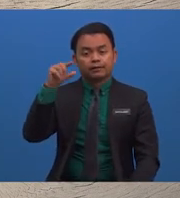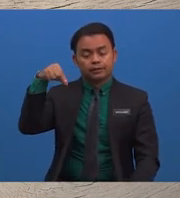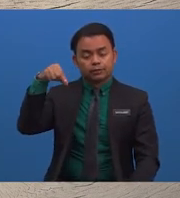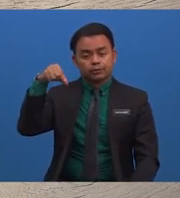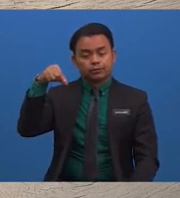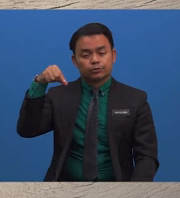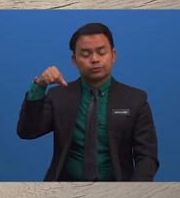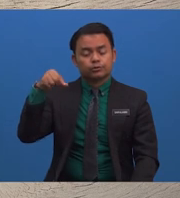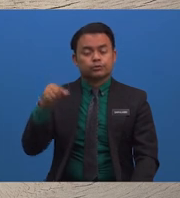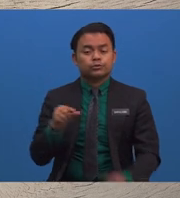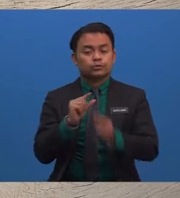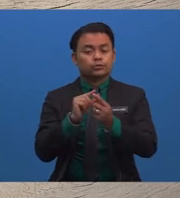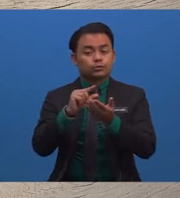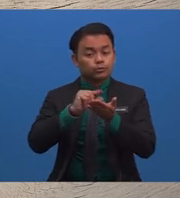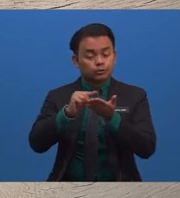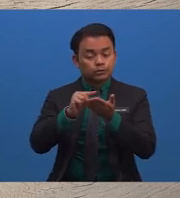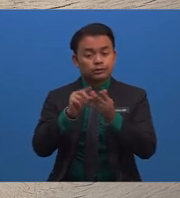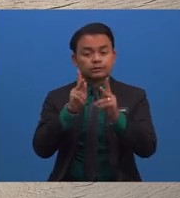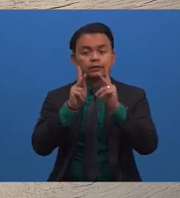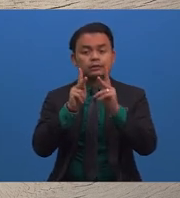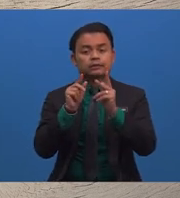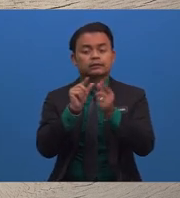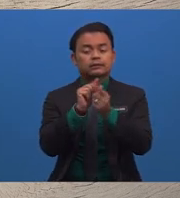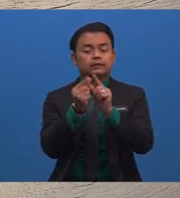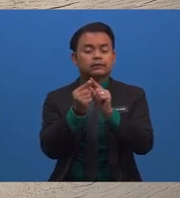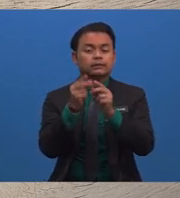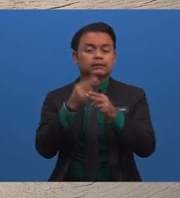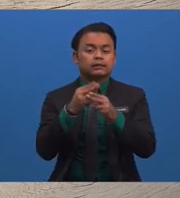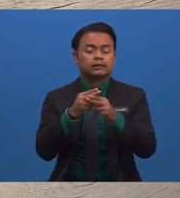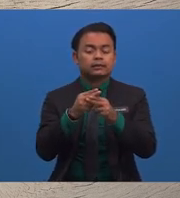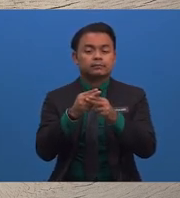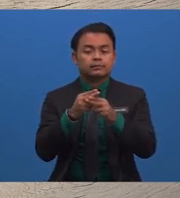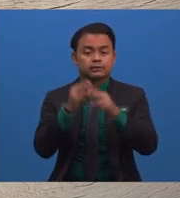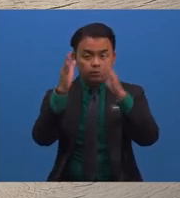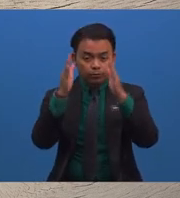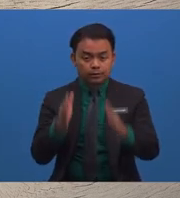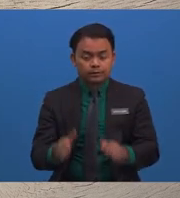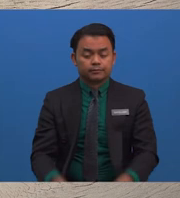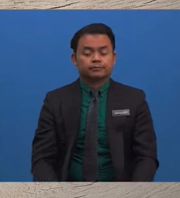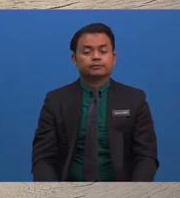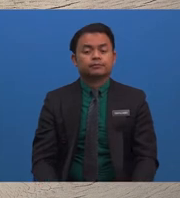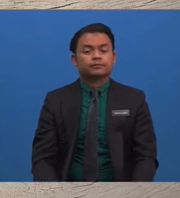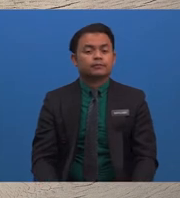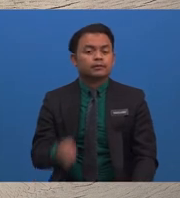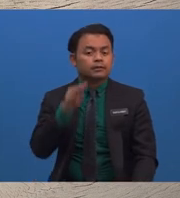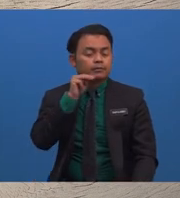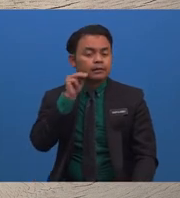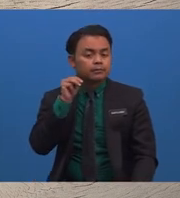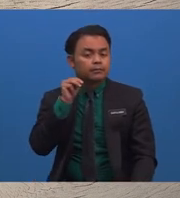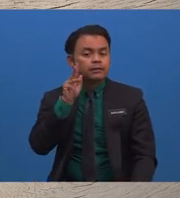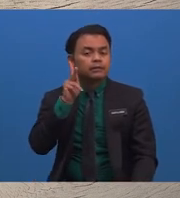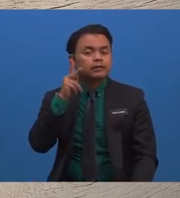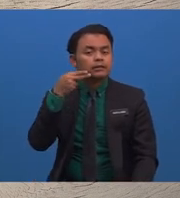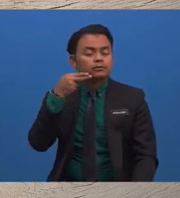ganti nama orang, iaitu bagi merujuk kepada Afiq, Mei Mei, Kahul,